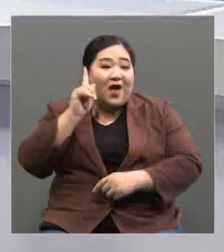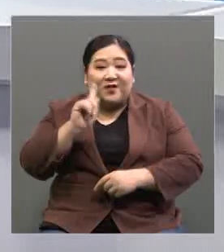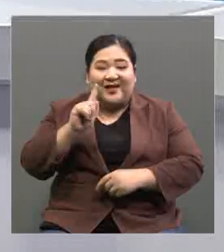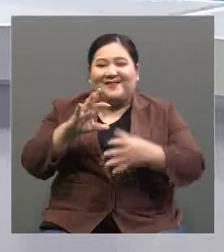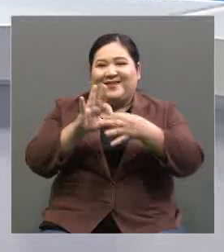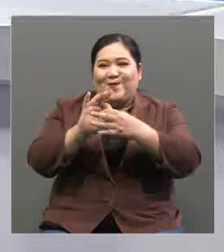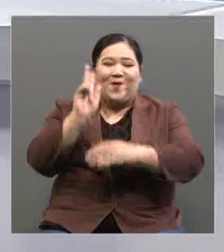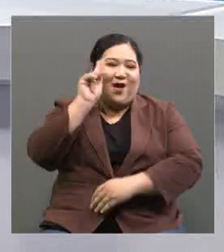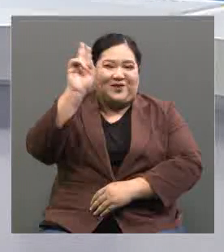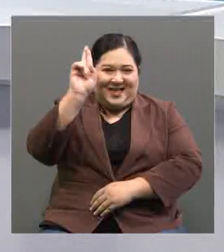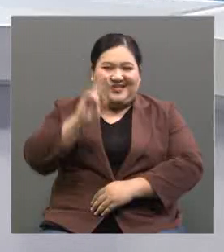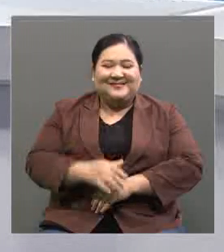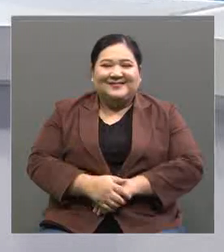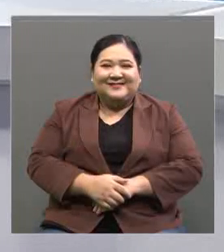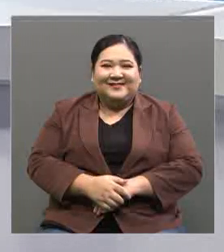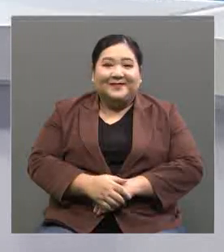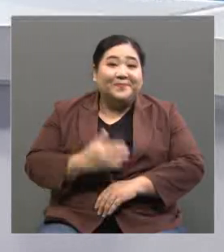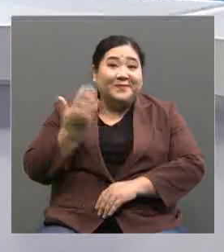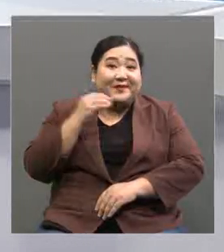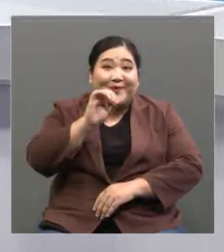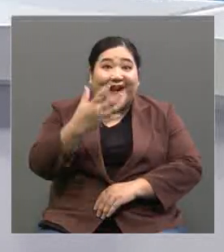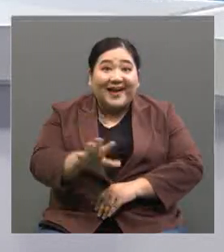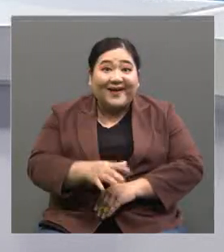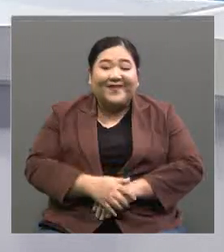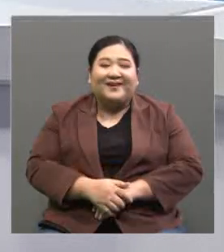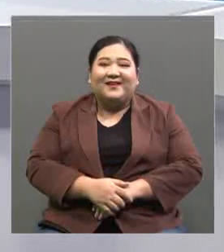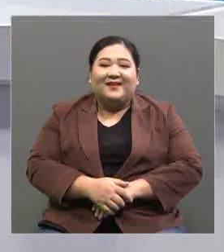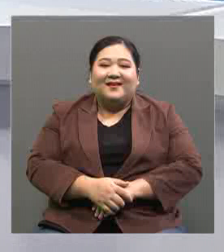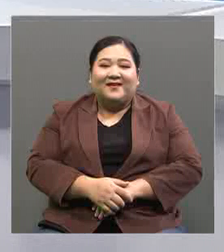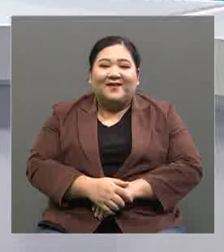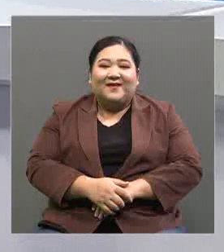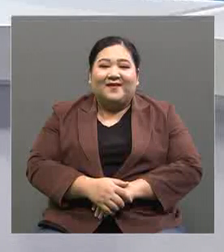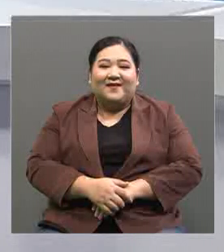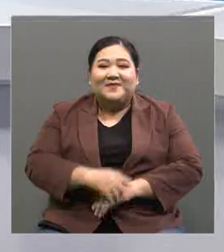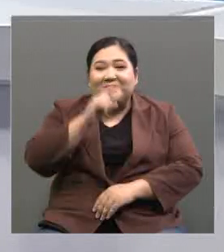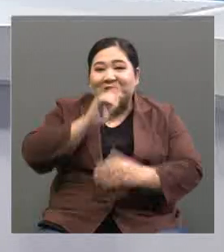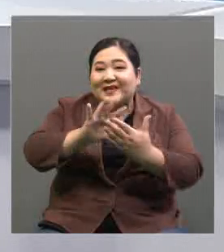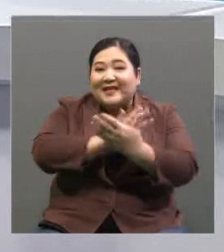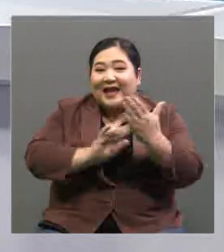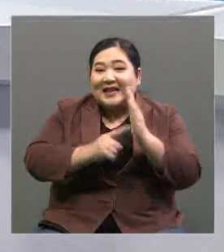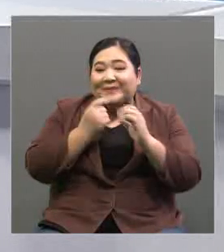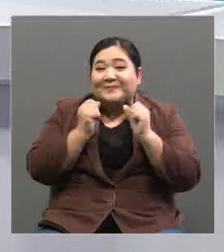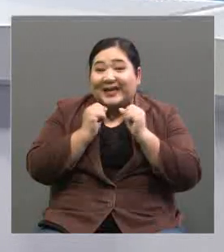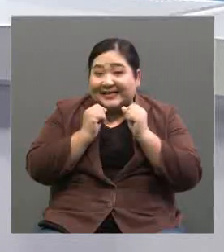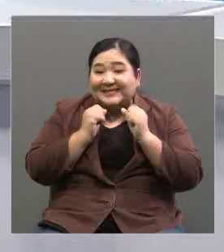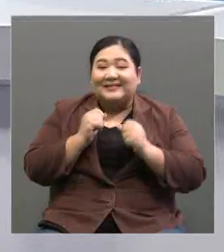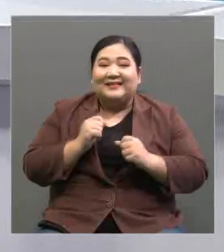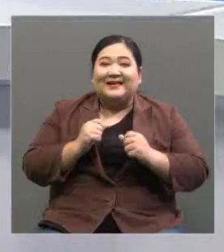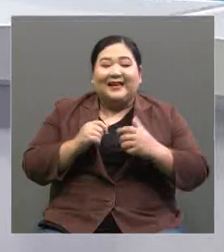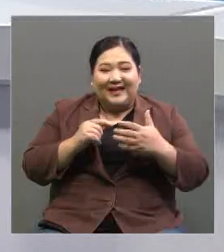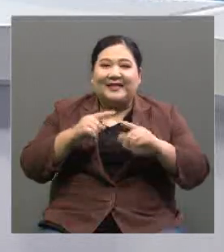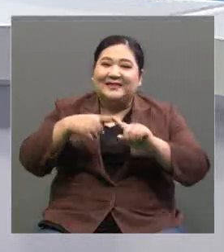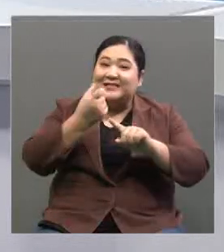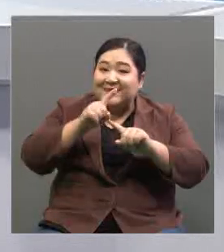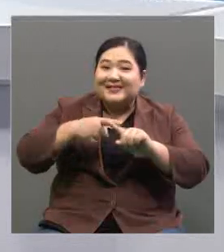ขเยกันต่อนะครับวันนี้อย่างที่บอกไปตั้งแต่ตอนเข้ารายการนะครับว่าโอบ้านเราเี่อากาศเริ่มเย็นๆเป็นไซ